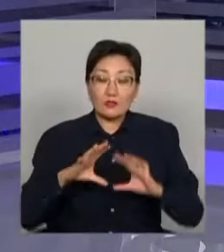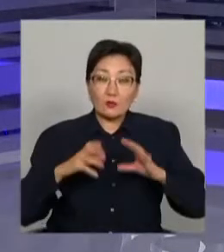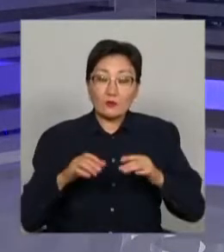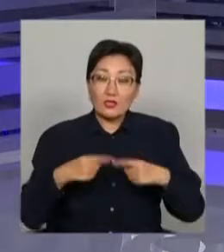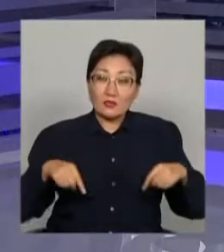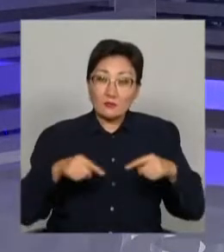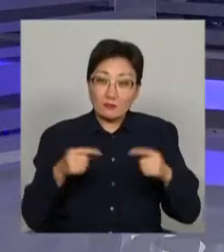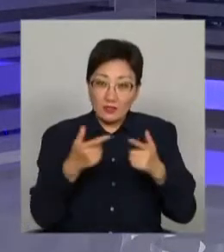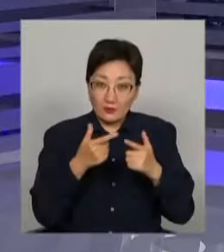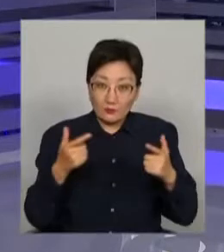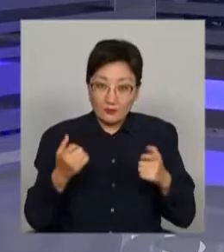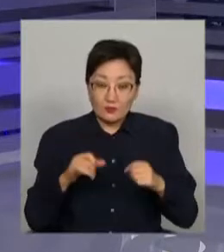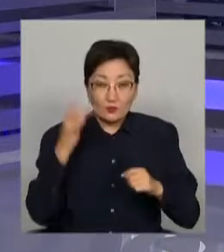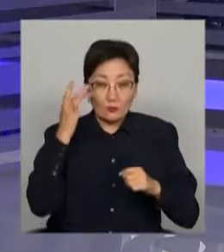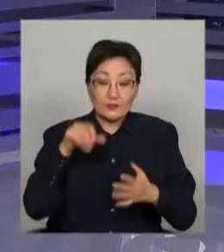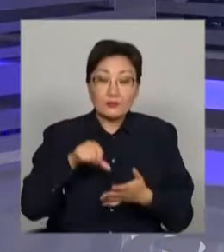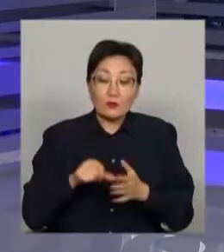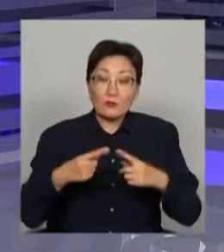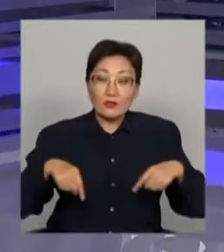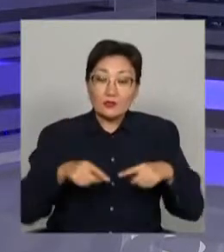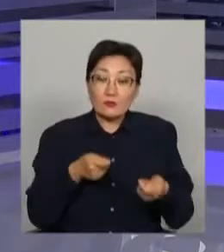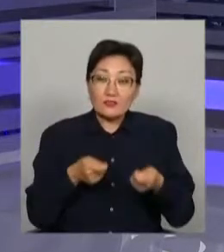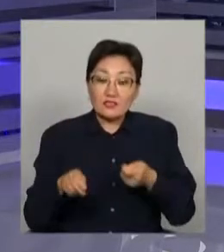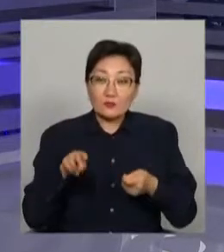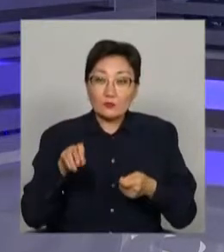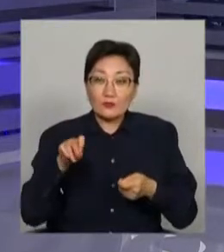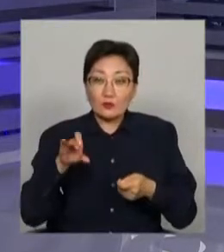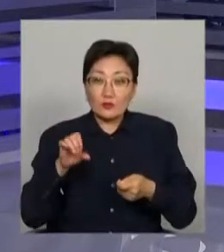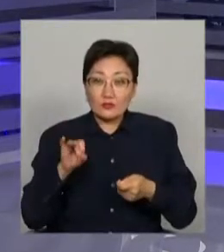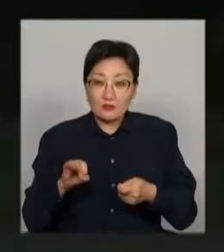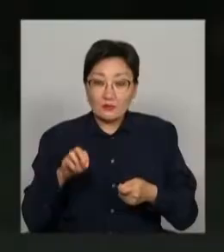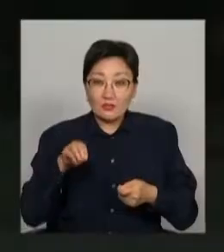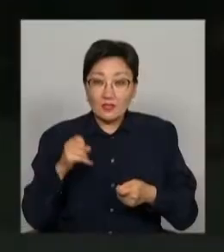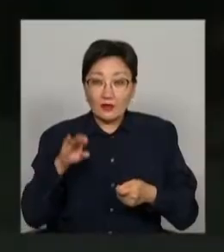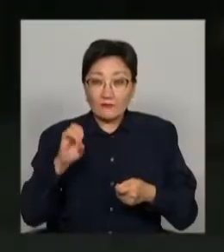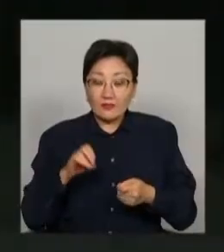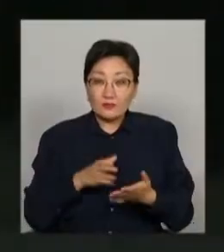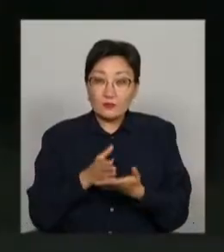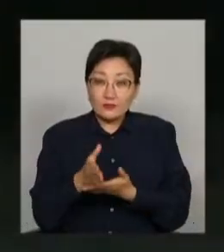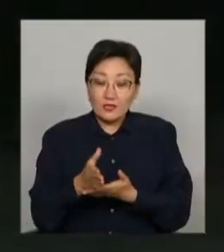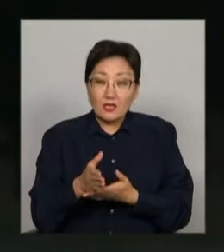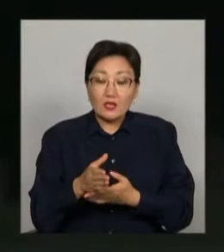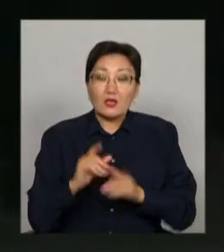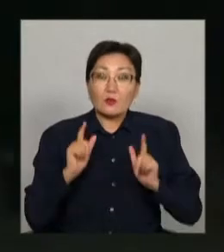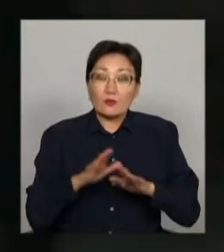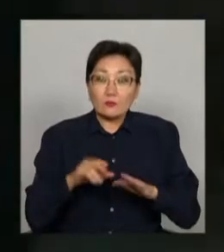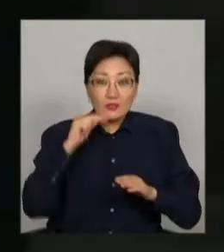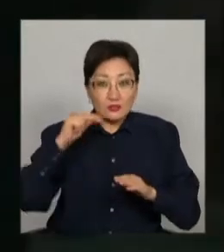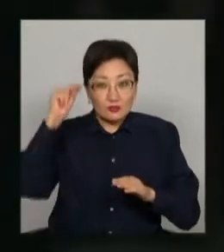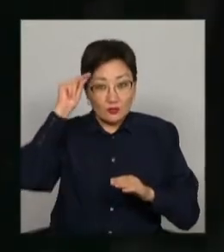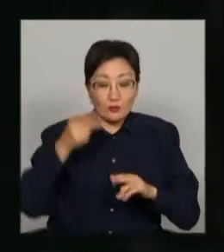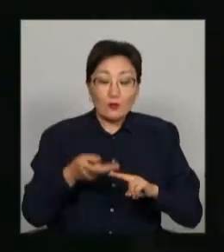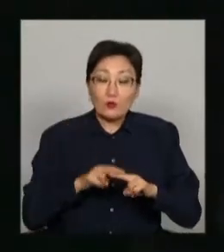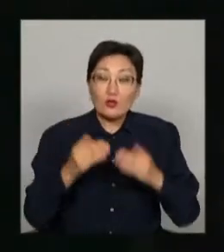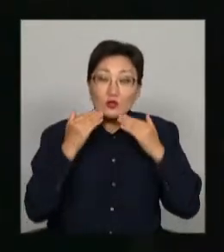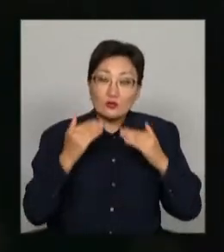агенттігі хабарлап отыр. АқШ өкілдер палатасының спикері Нэнси Пелосидің Тайванға сапарын құптамаған Бейжің Вашингтонға мұның соңы